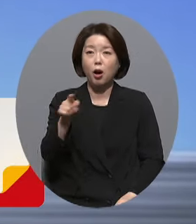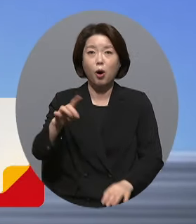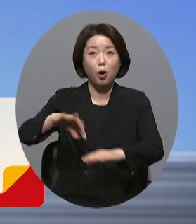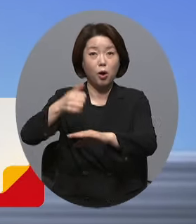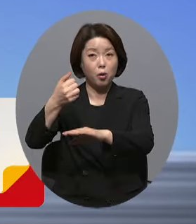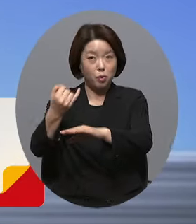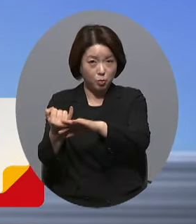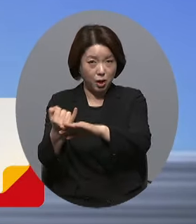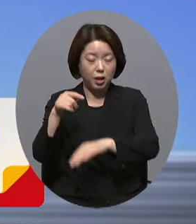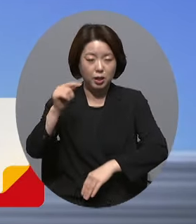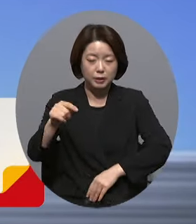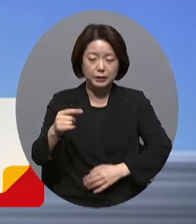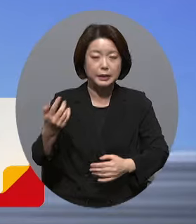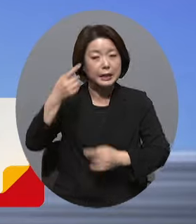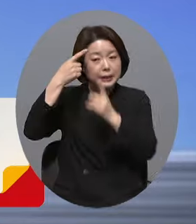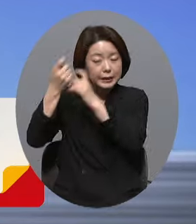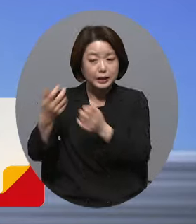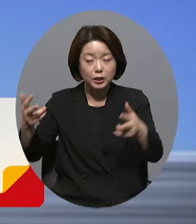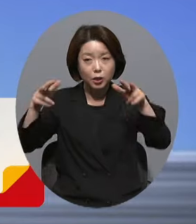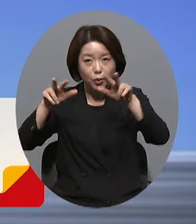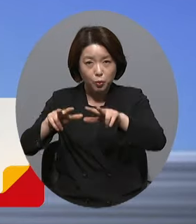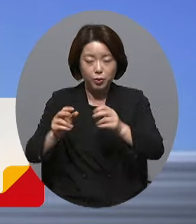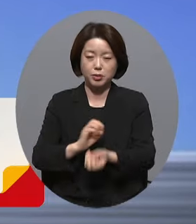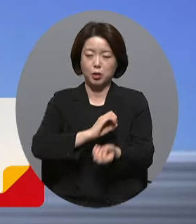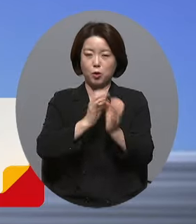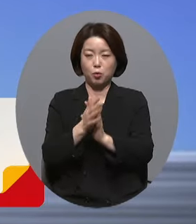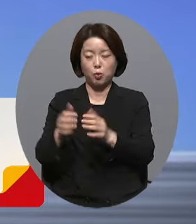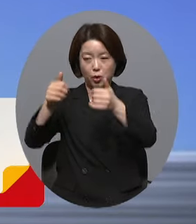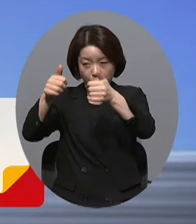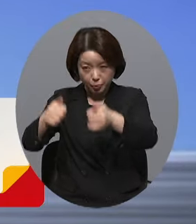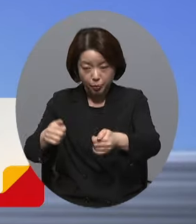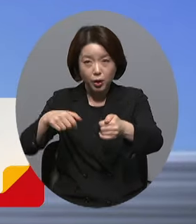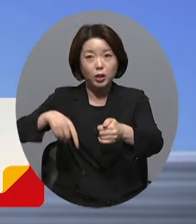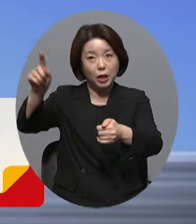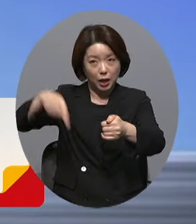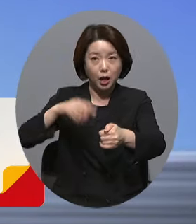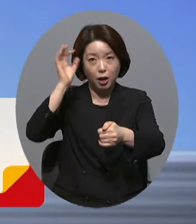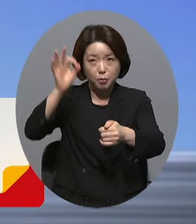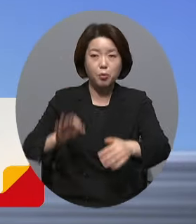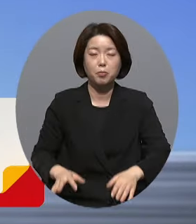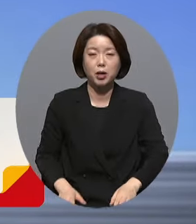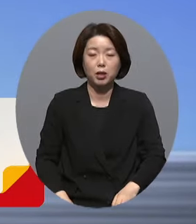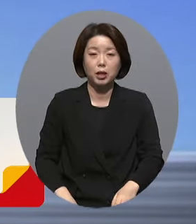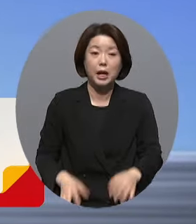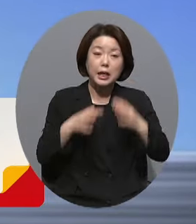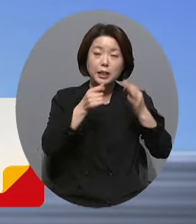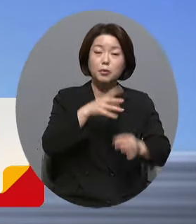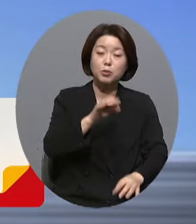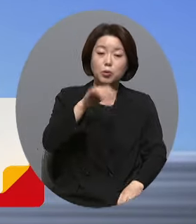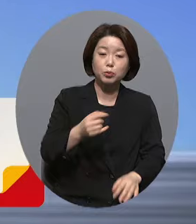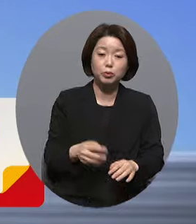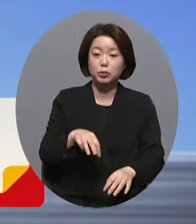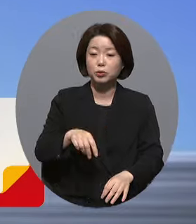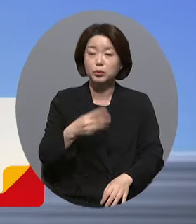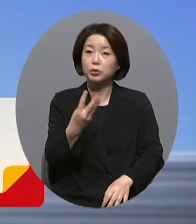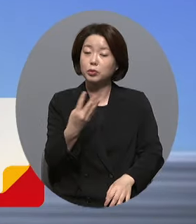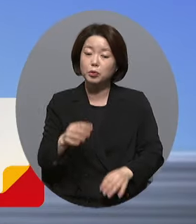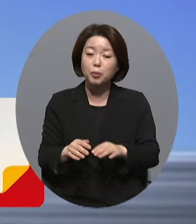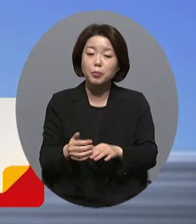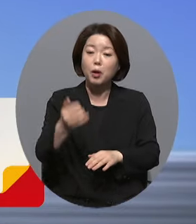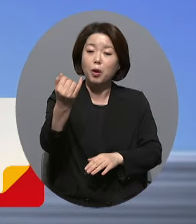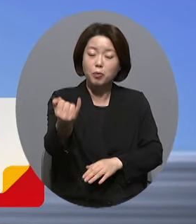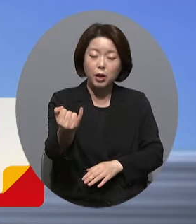기념공원에서 이제 헌화를 하고 돌아오는 사진 같은 걸 보면은 김정숙 여사가 서너 걸음 앞에 걷고 그 다음에 도종환 문체부